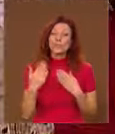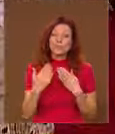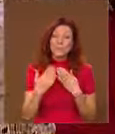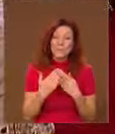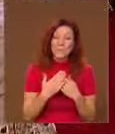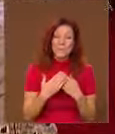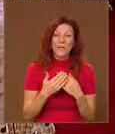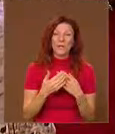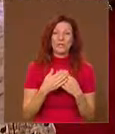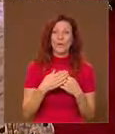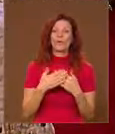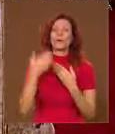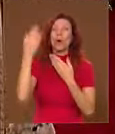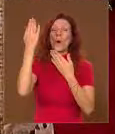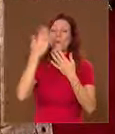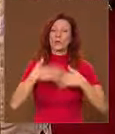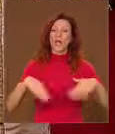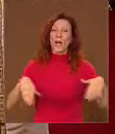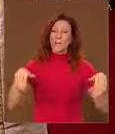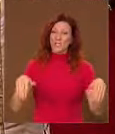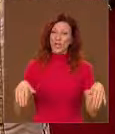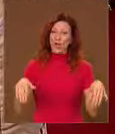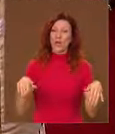Божия престол и съзерцават